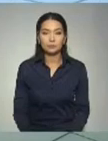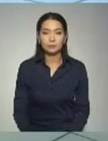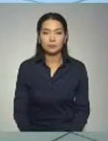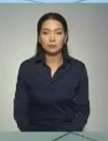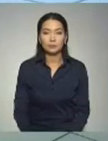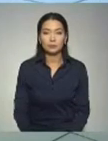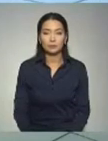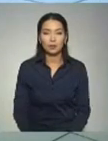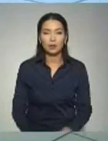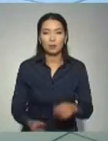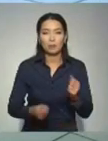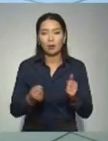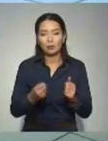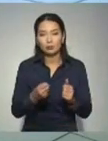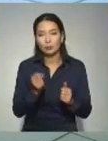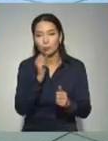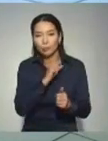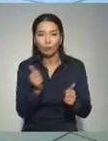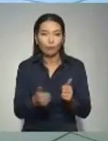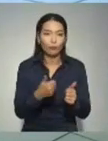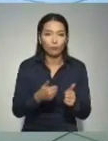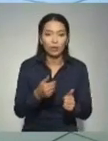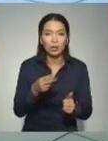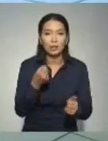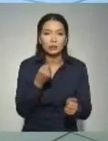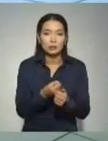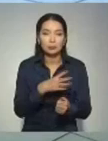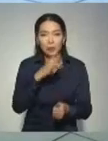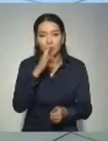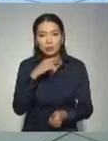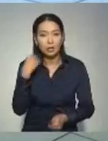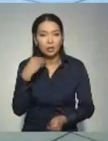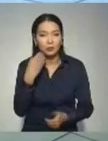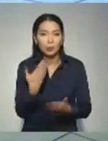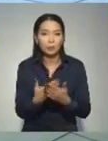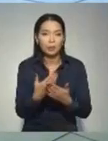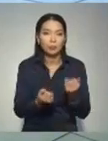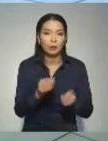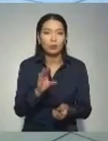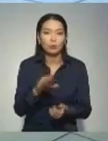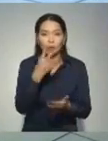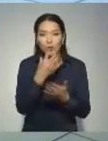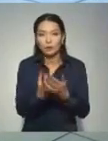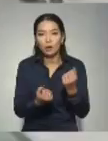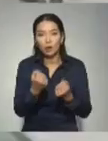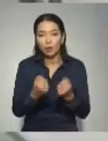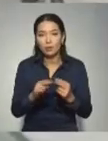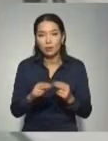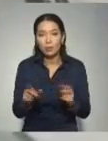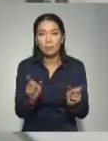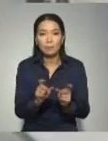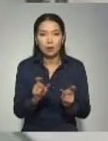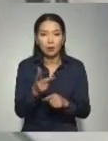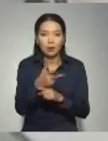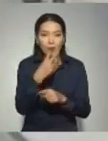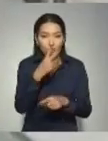нелепые угоны и ДТП совершили казахстанцы актюбинец к примеру припарковал свое авто на лестнице в магазин камеры наблюдения